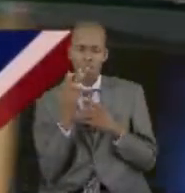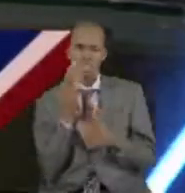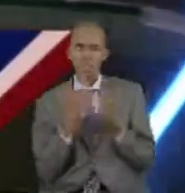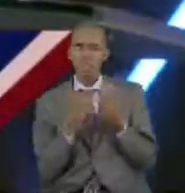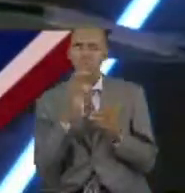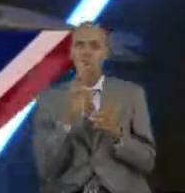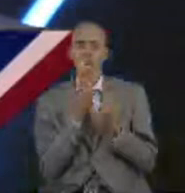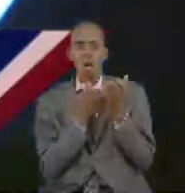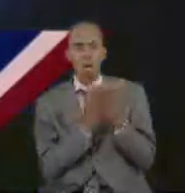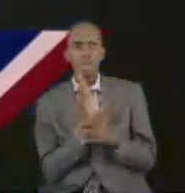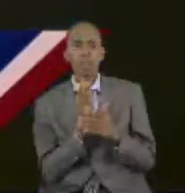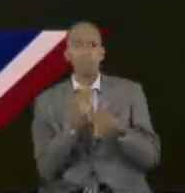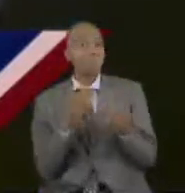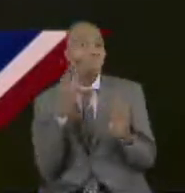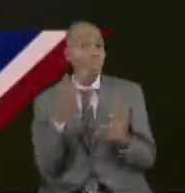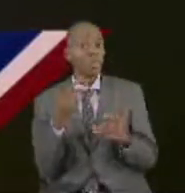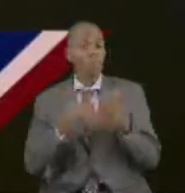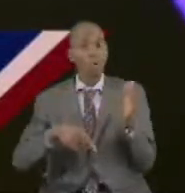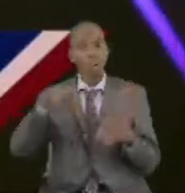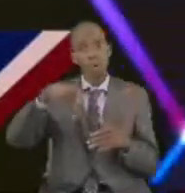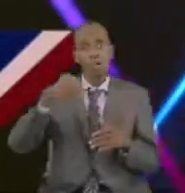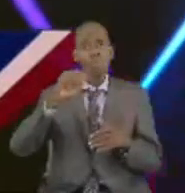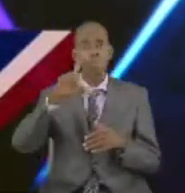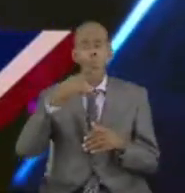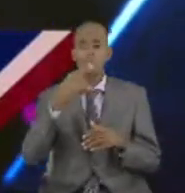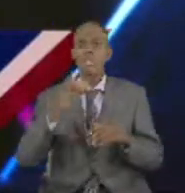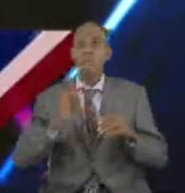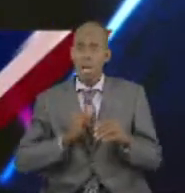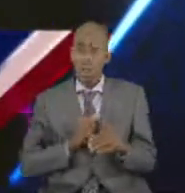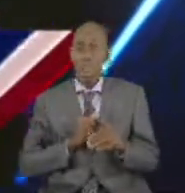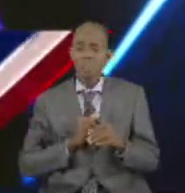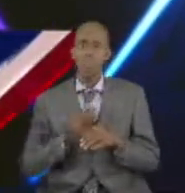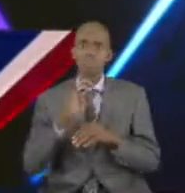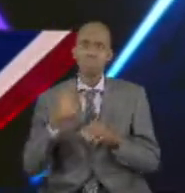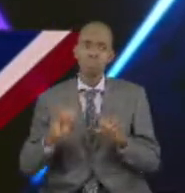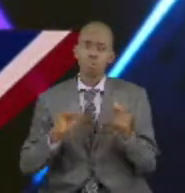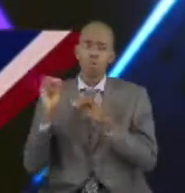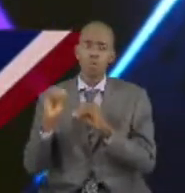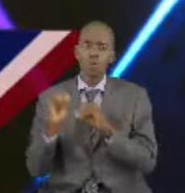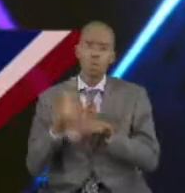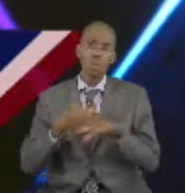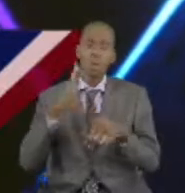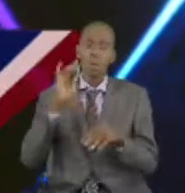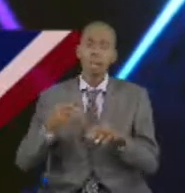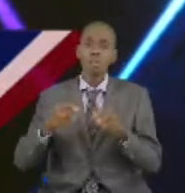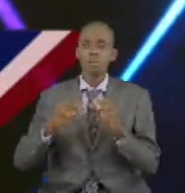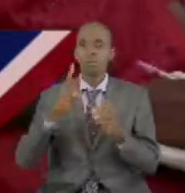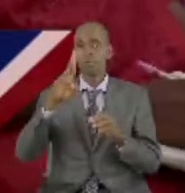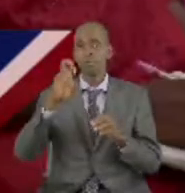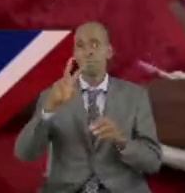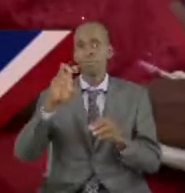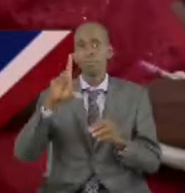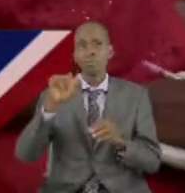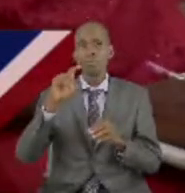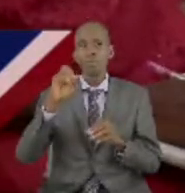dans la droite voire par le dj montée je suis monté par révélation je